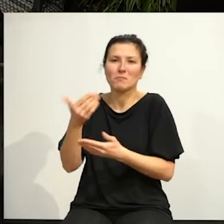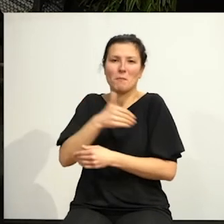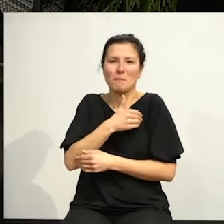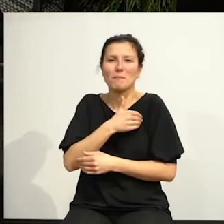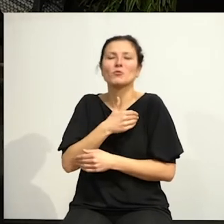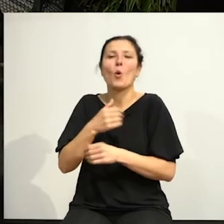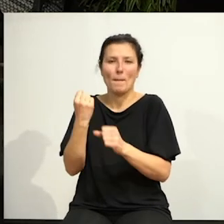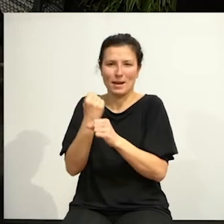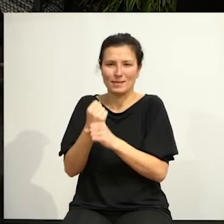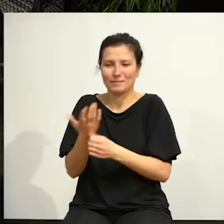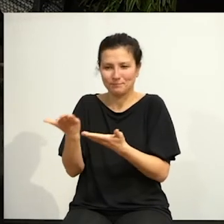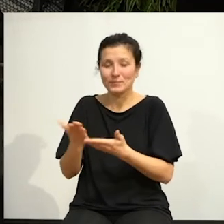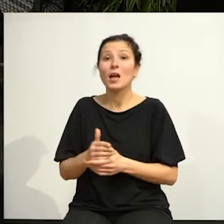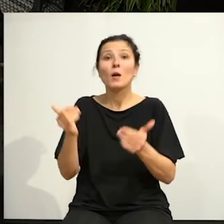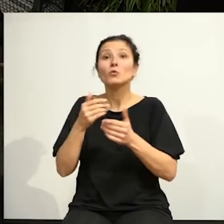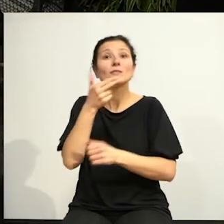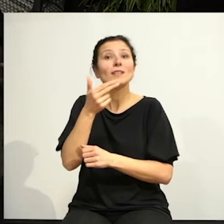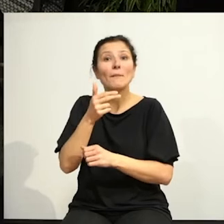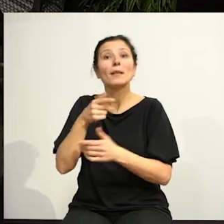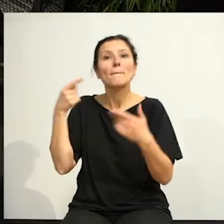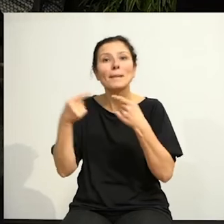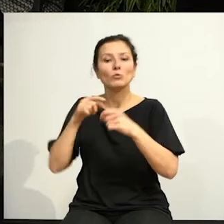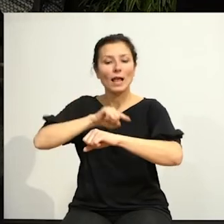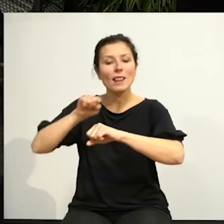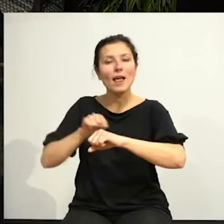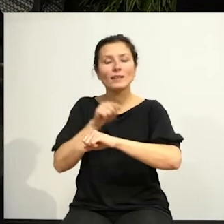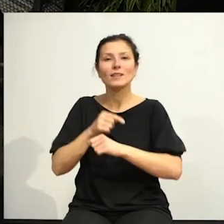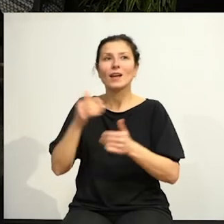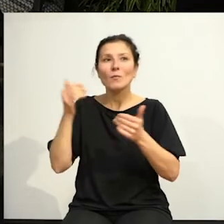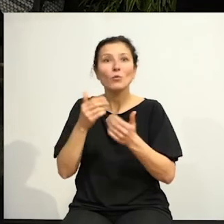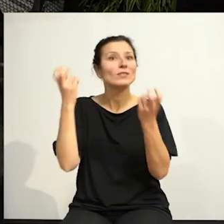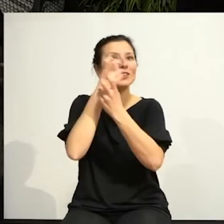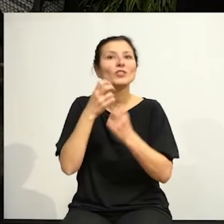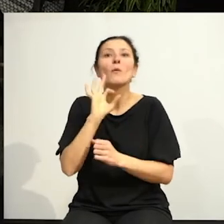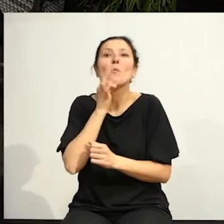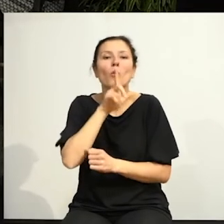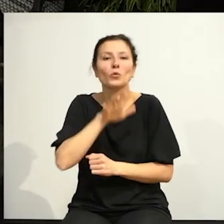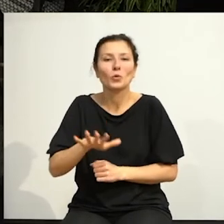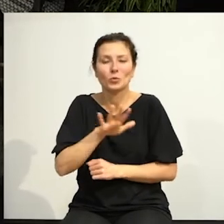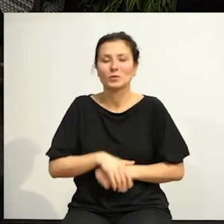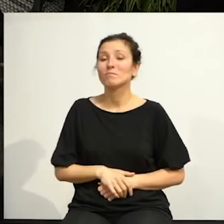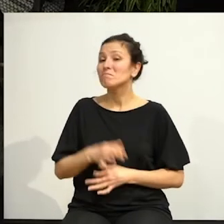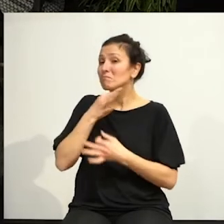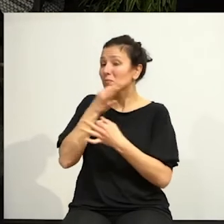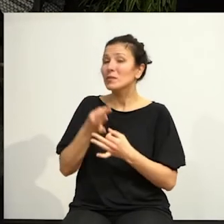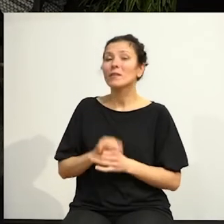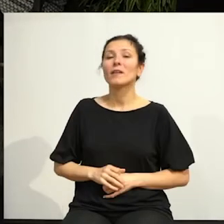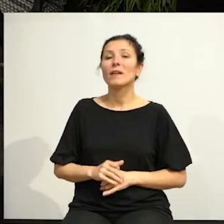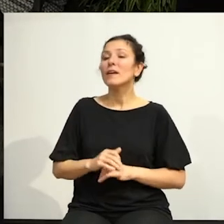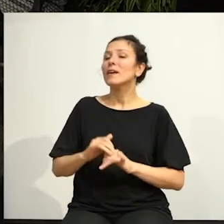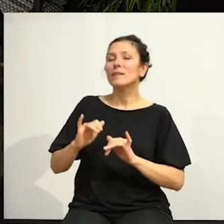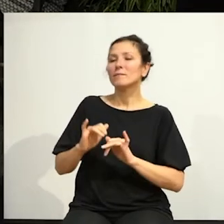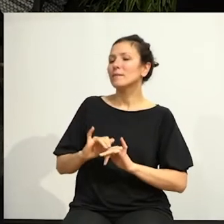to jest temat na lekcje i być może to jest coś, co może zaintrygować młodych ludzi. Pytanie, jak się powinno i jak się czyta w